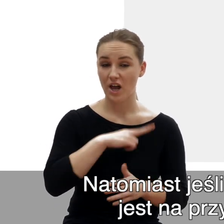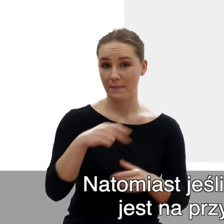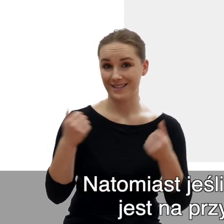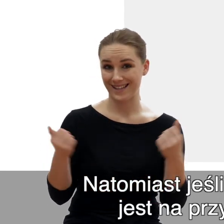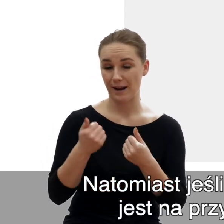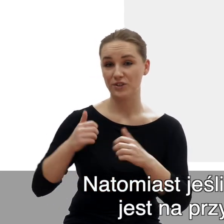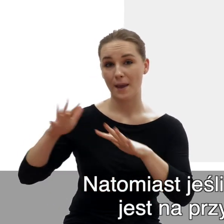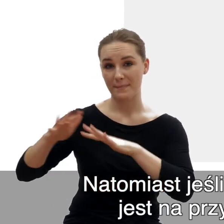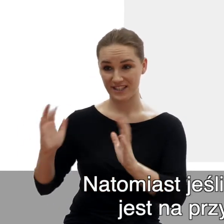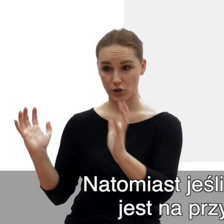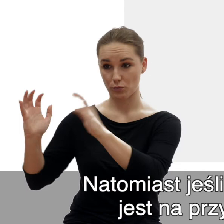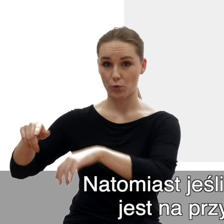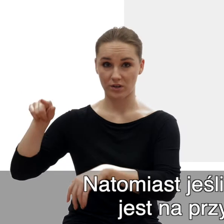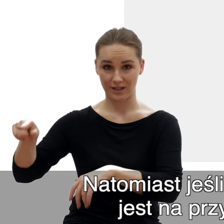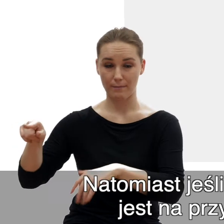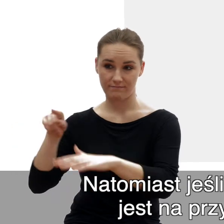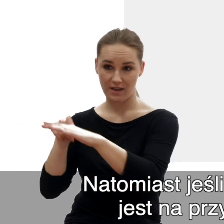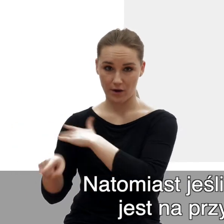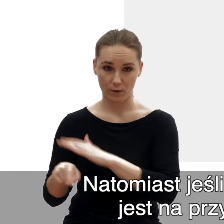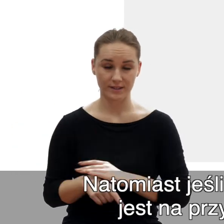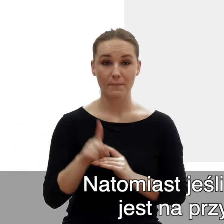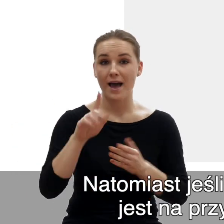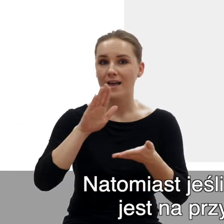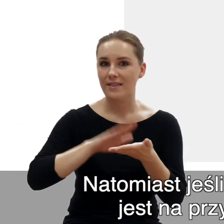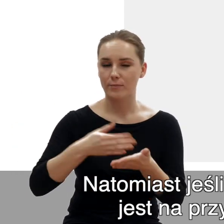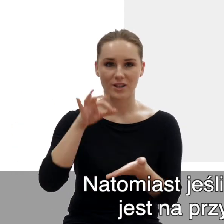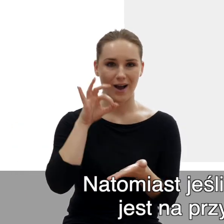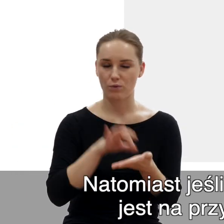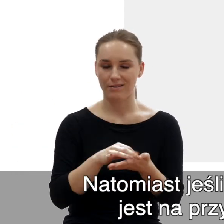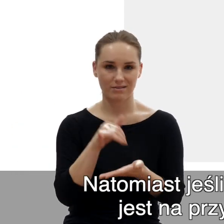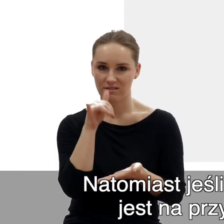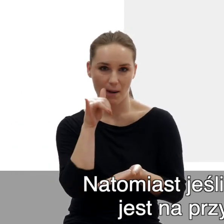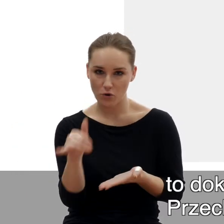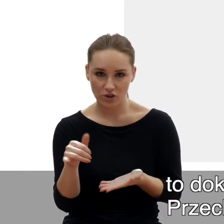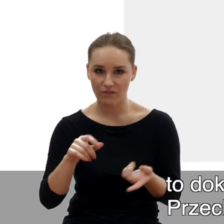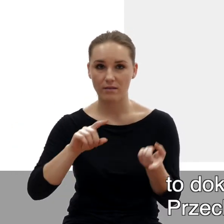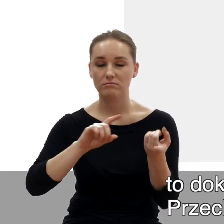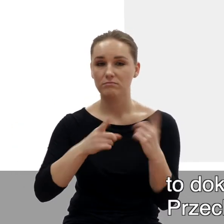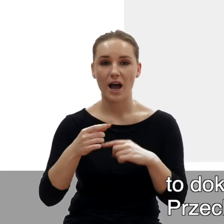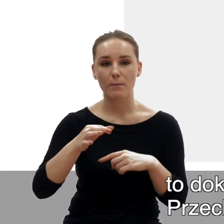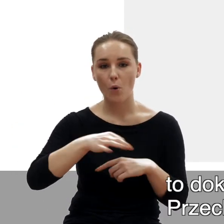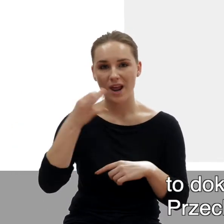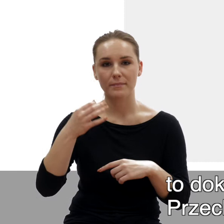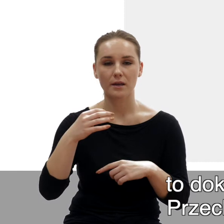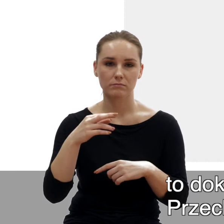możliwe albo bardziej racjonalne jest na przykład przejście do innej strefy pożarowej, to